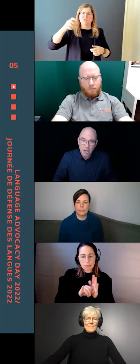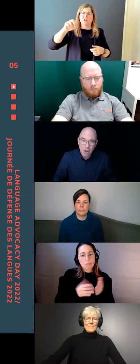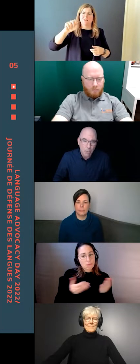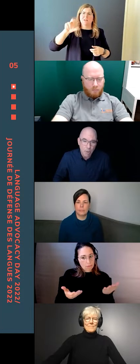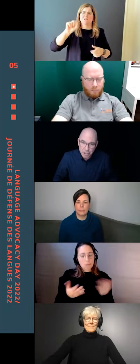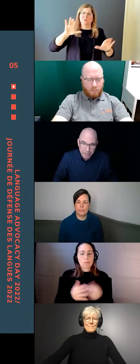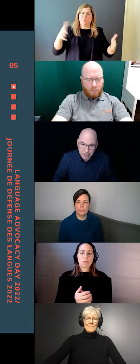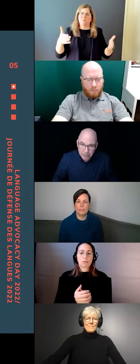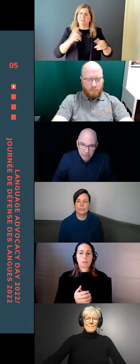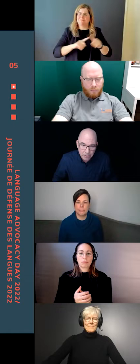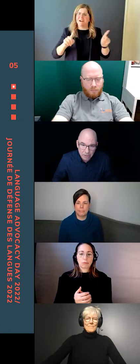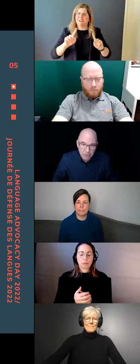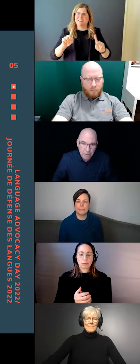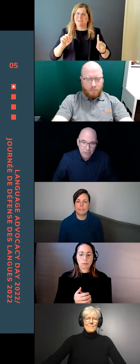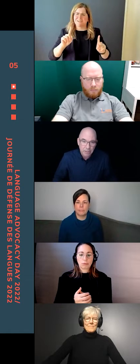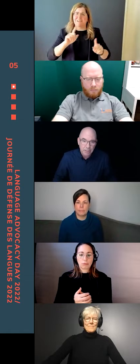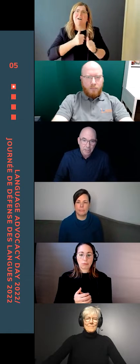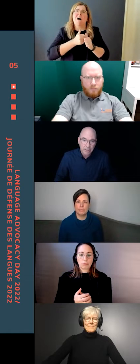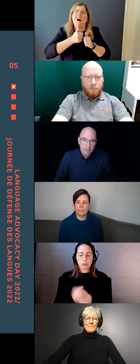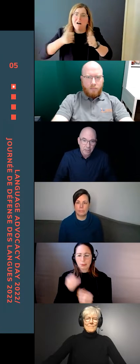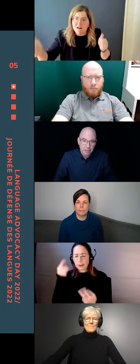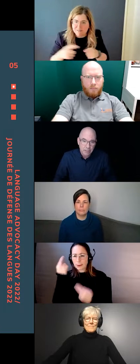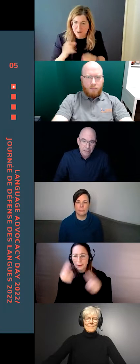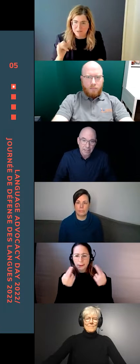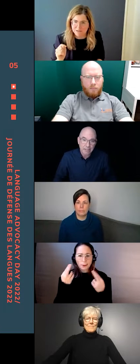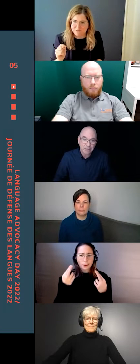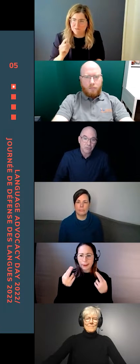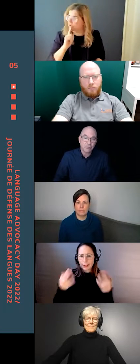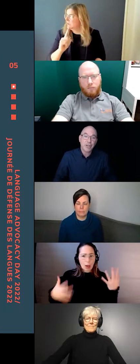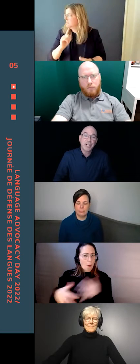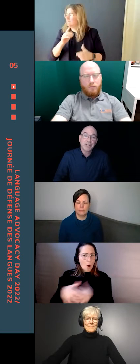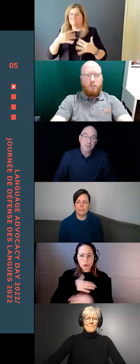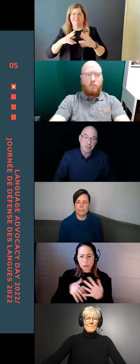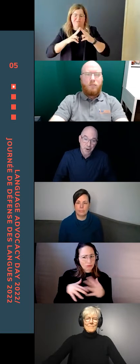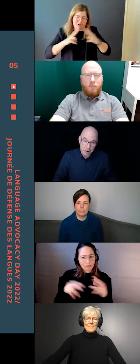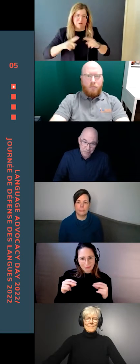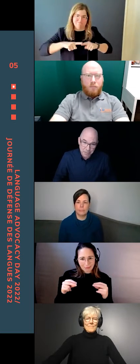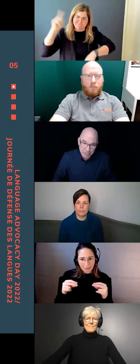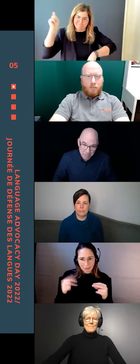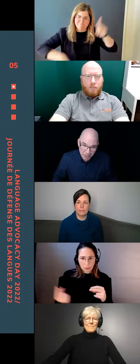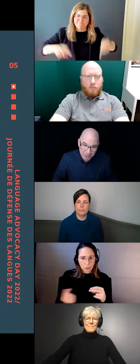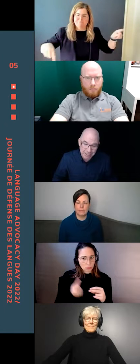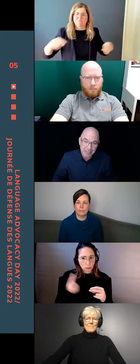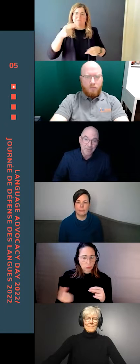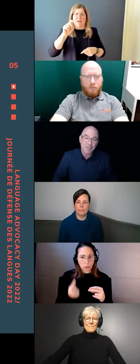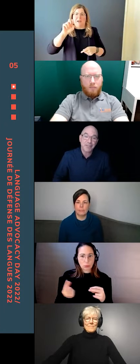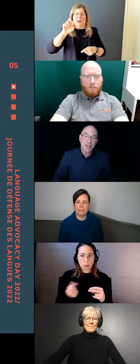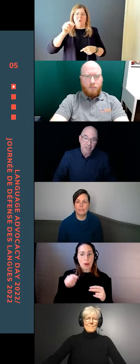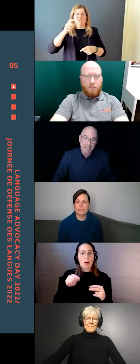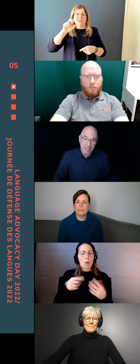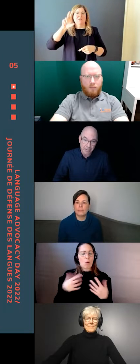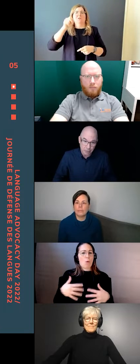questions d'identité. Donc, quand nous pensons aux sourds, ils ne sont pas homogènes.